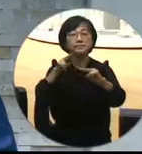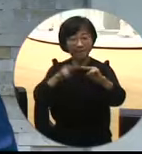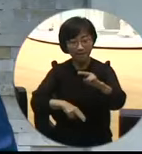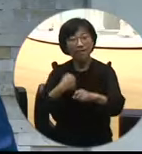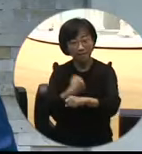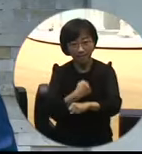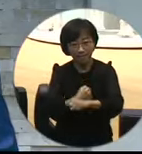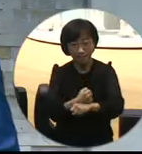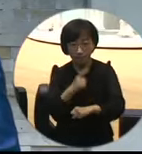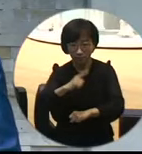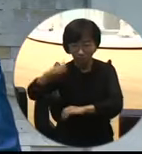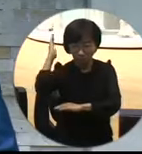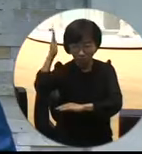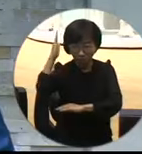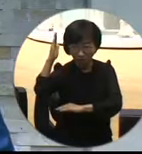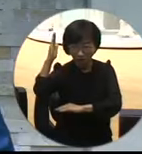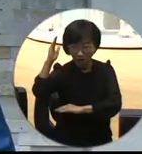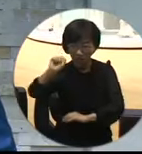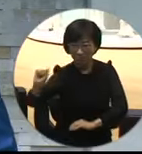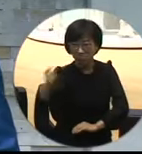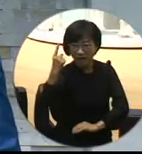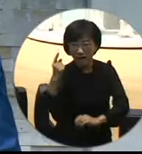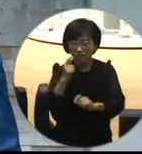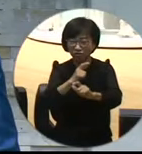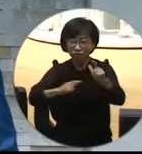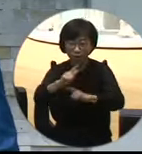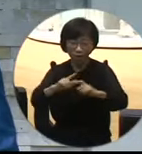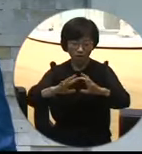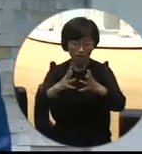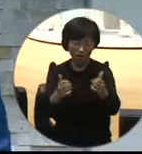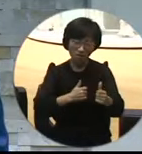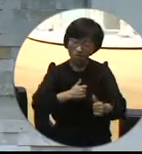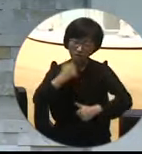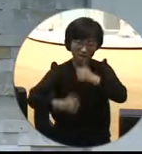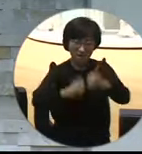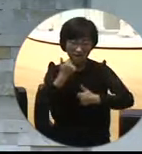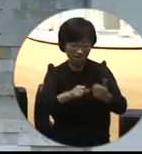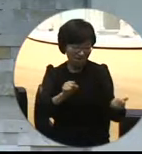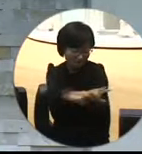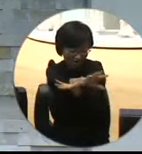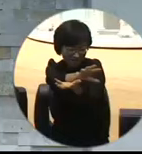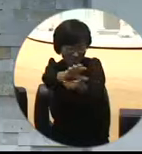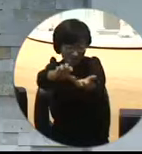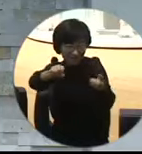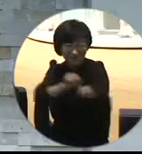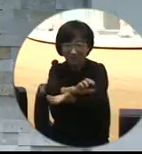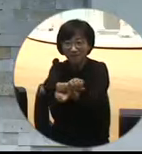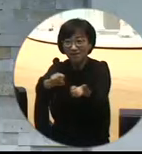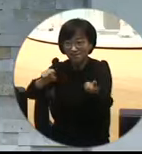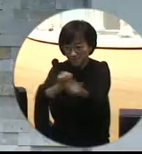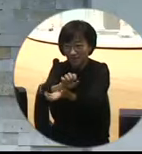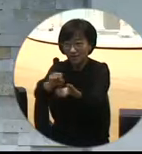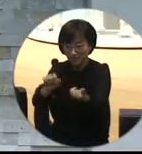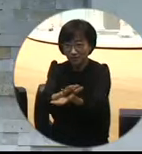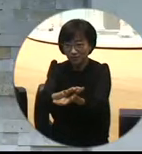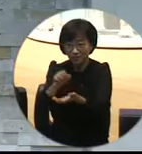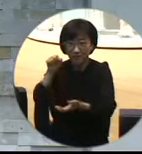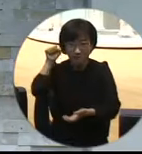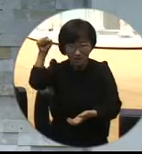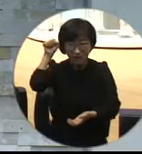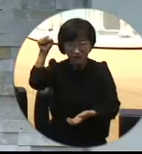하면서 전국이 더 꼬여지고 가고 있습니다. 어떤 면에서 보면